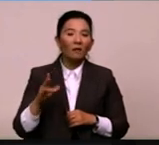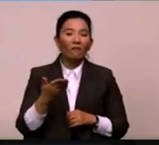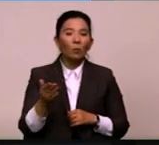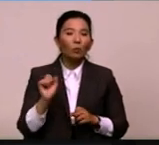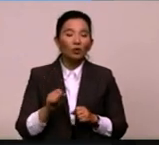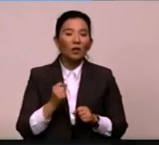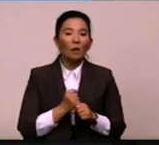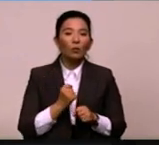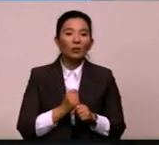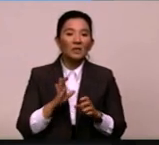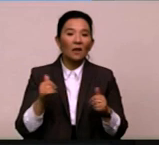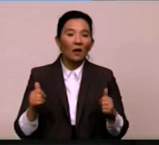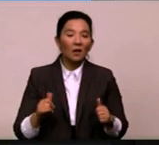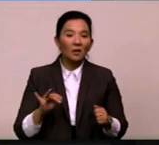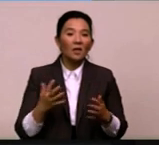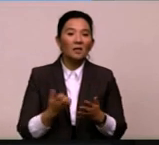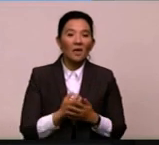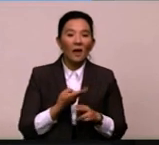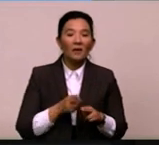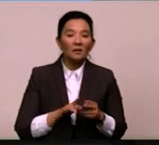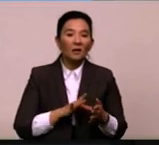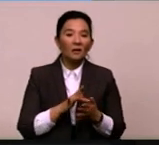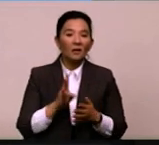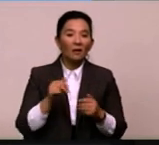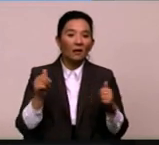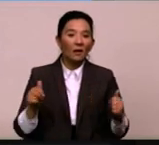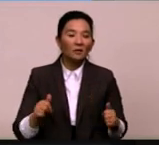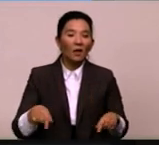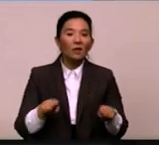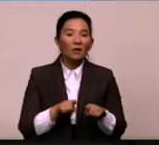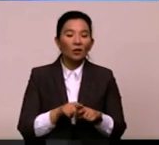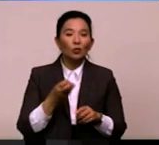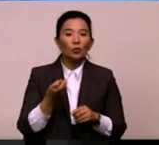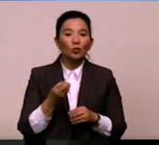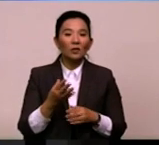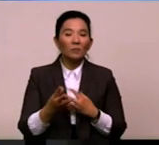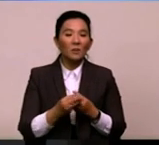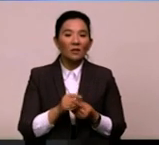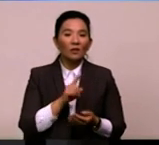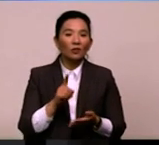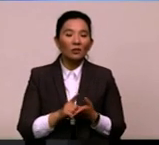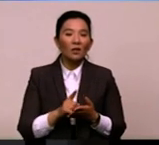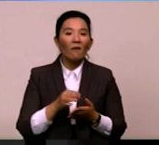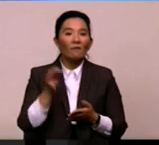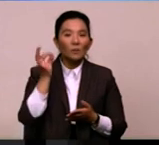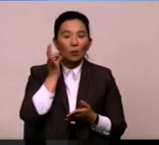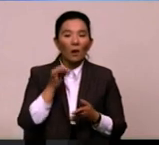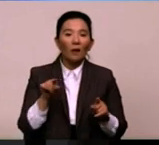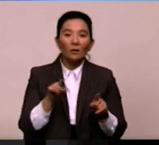картой продолжить и найти эти города на карте. Также мы должны с вами вспомнить о том,